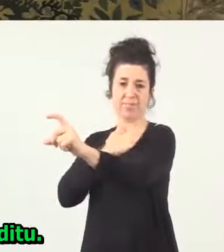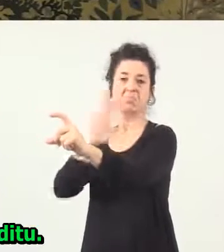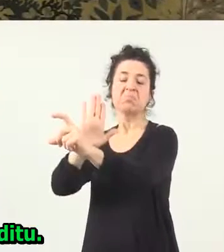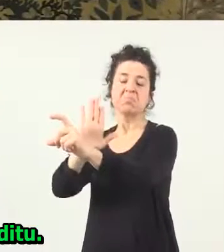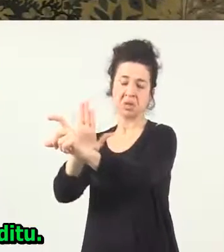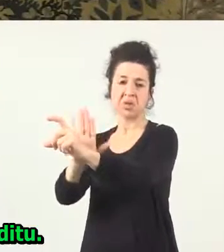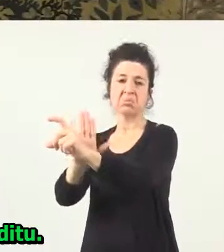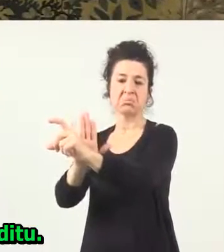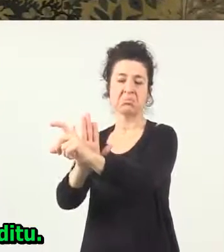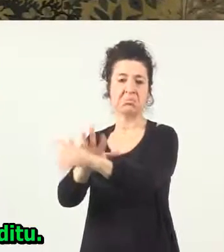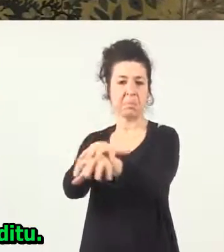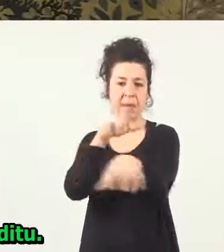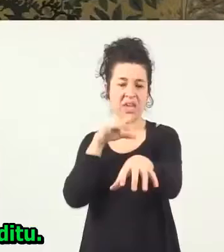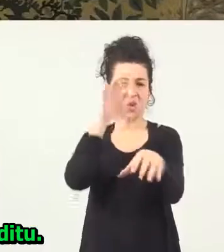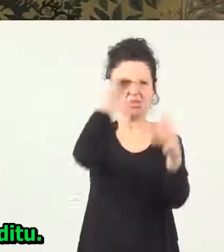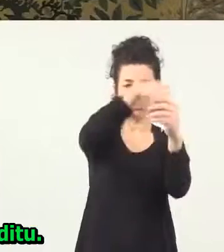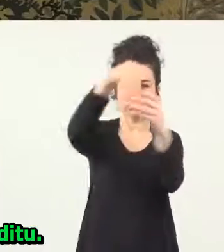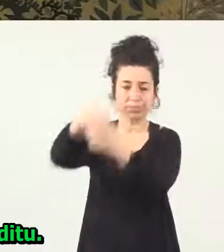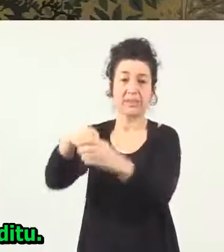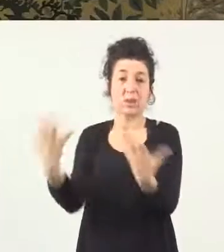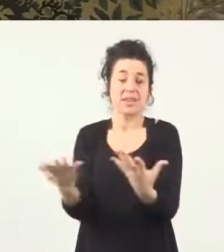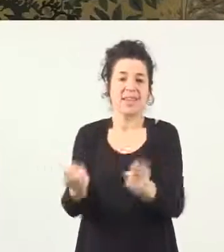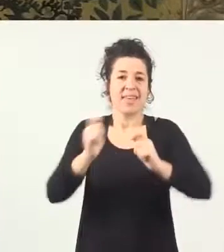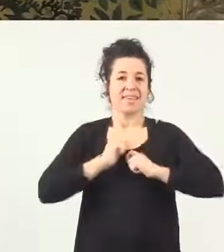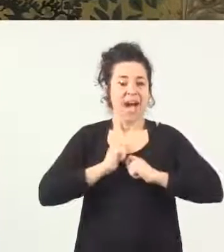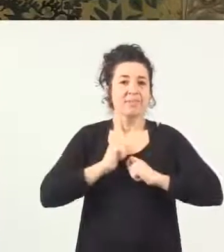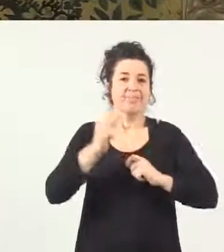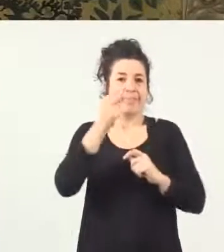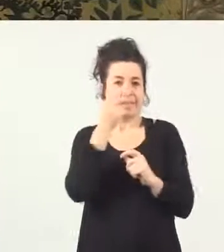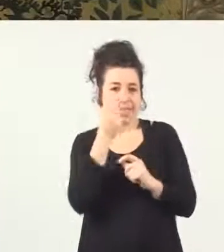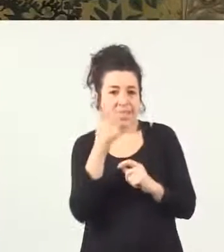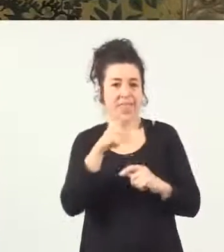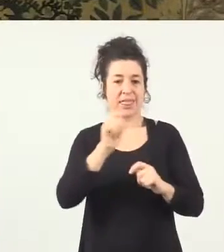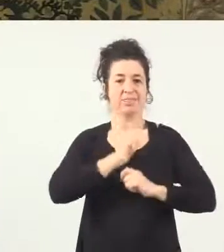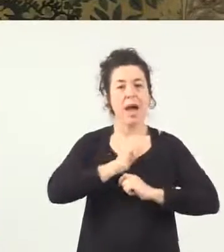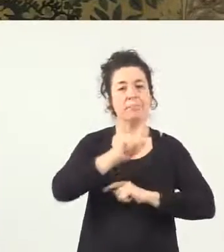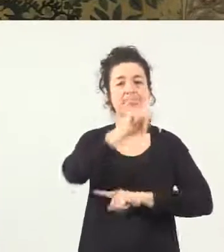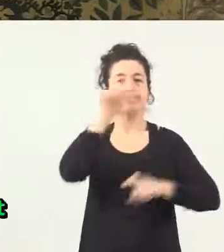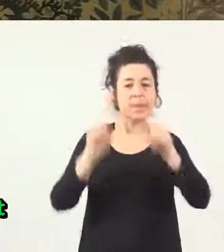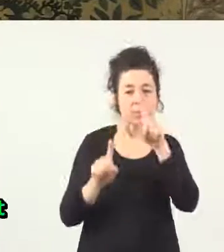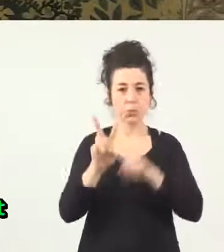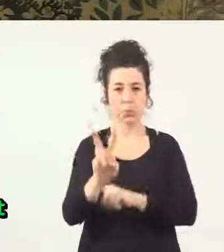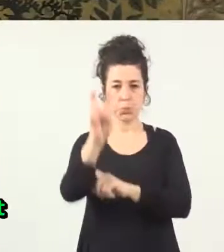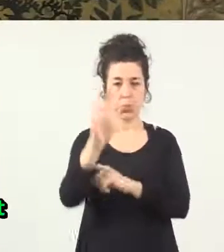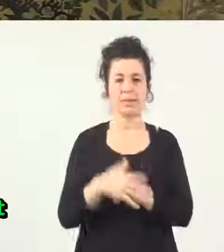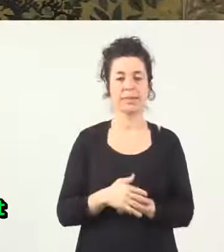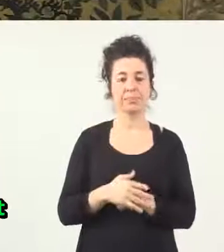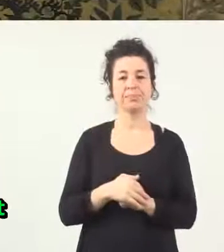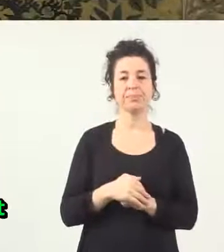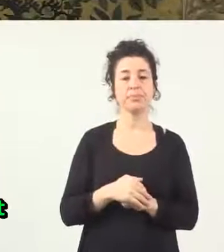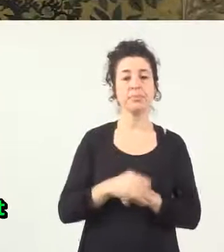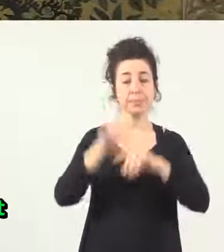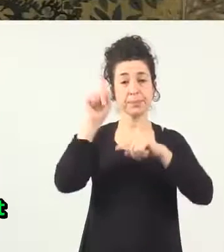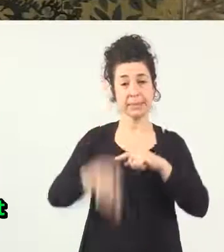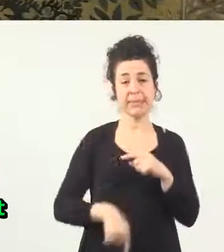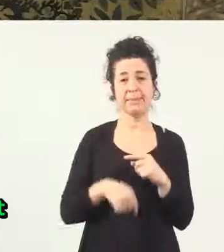baina horrek ere planteatzen ditu erronka berriak edo galdera berriak, ezta? Diversifikazio hori areagotu dela. Beste aldetik, bebai beti